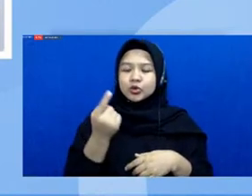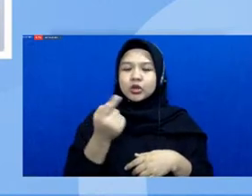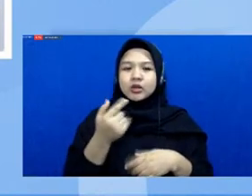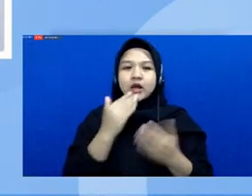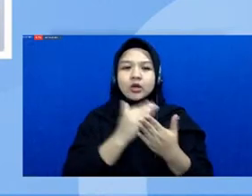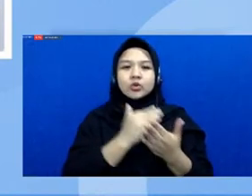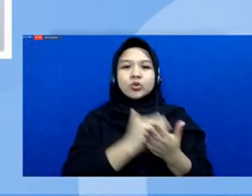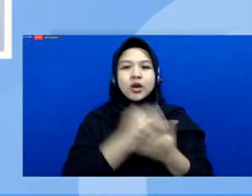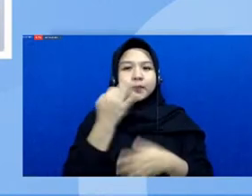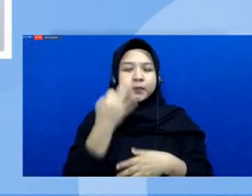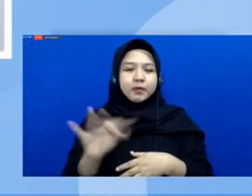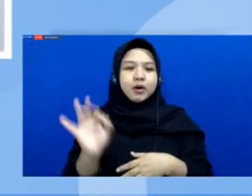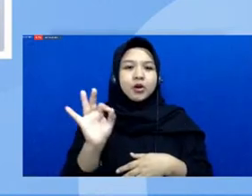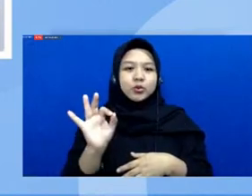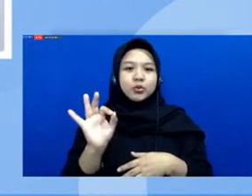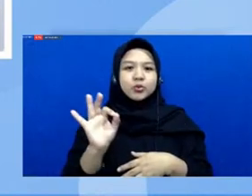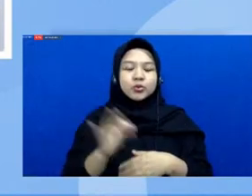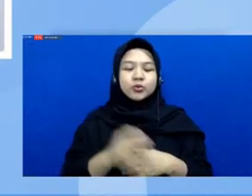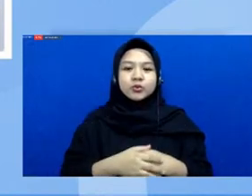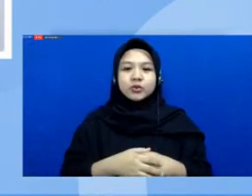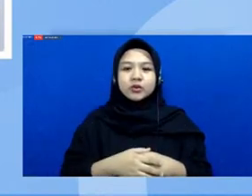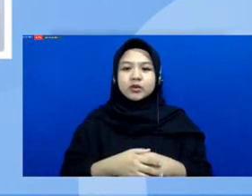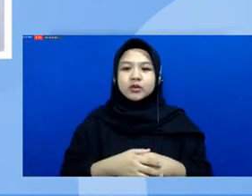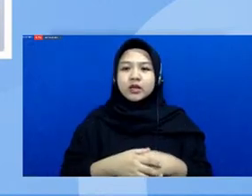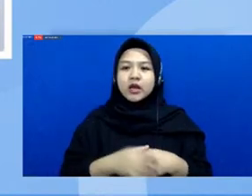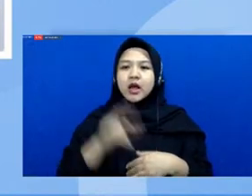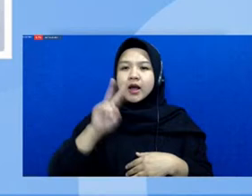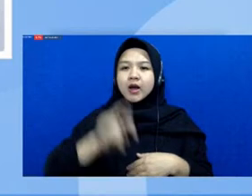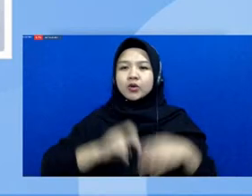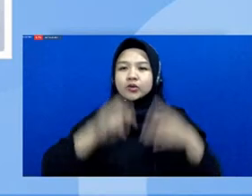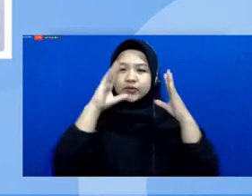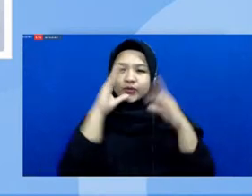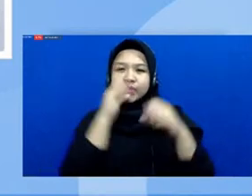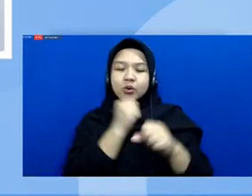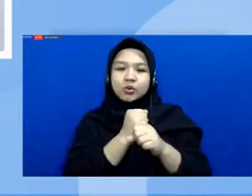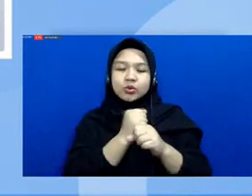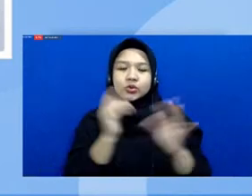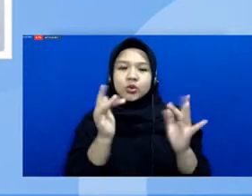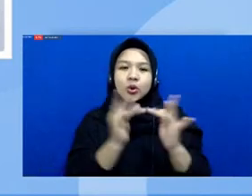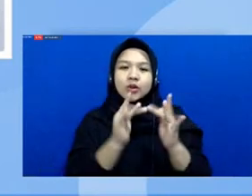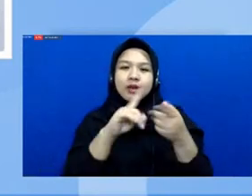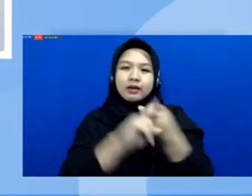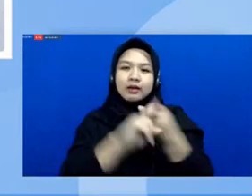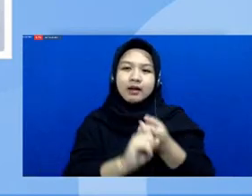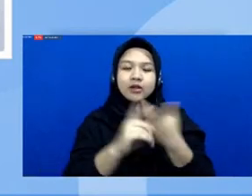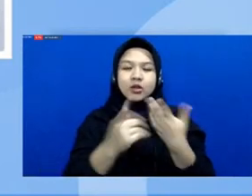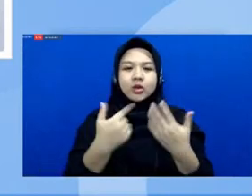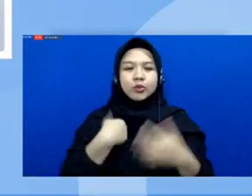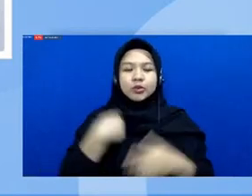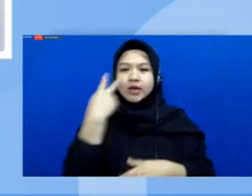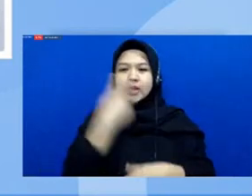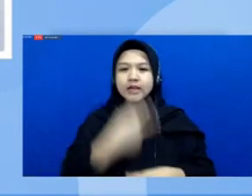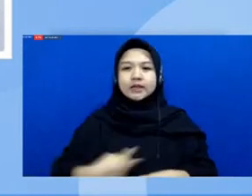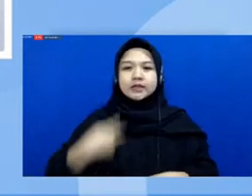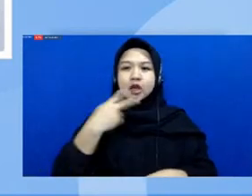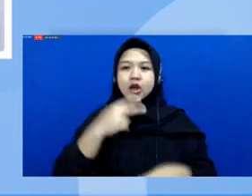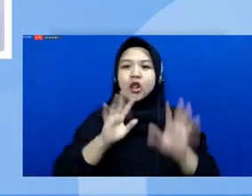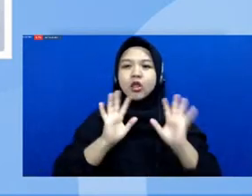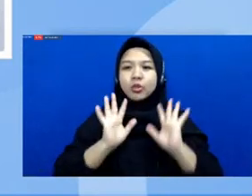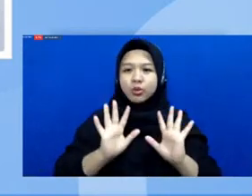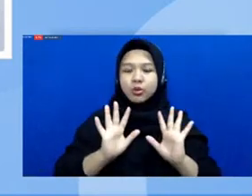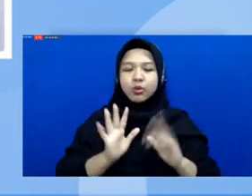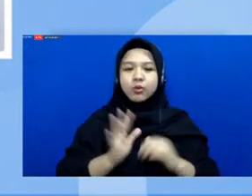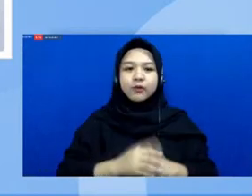bahwa harus difokuskan kepada kontak erat atau yang bergejala saja. Jadi ditentukan